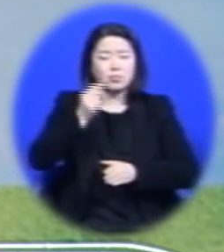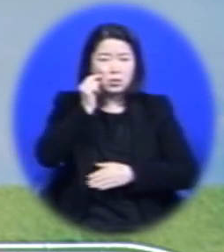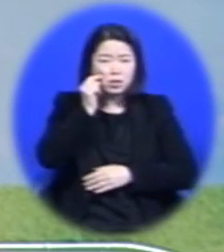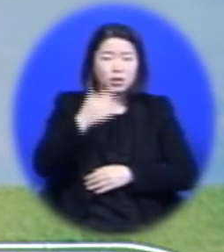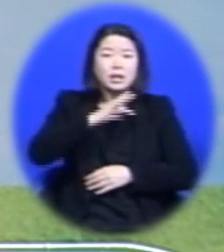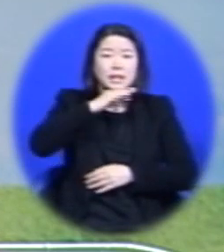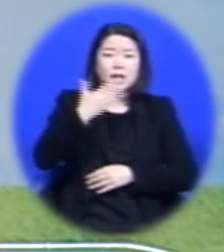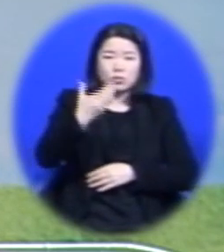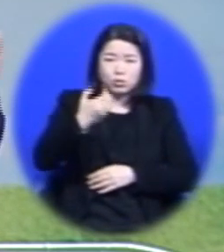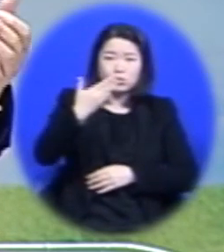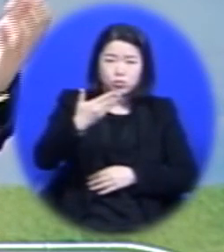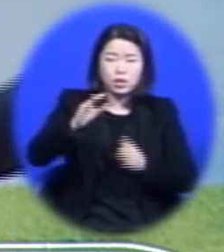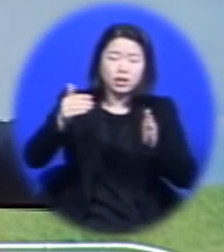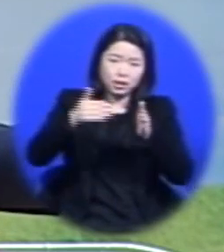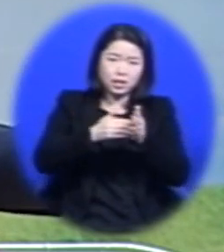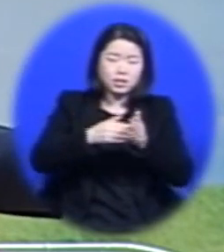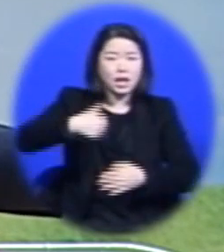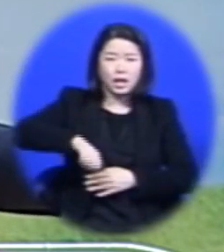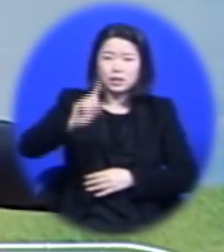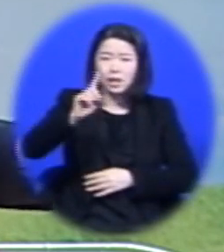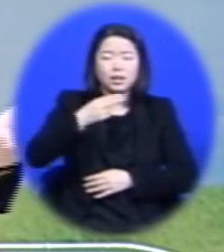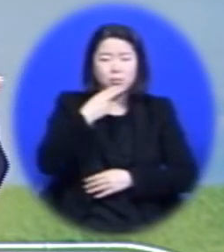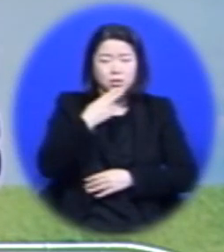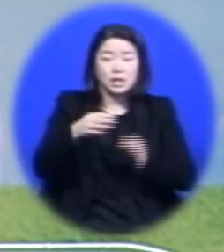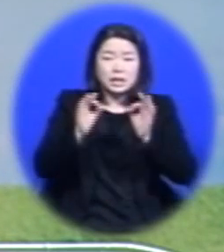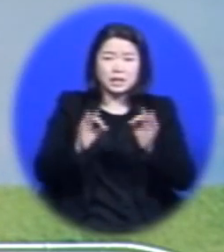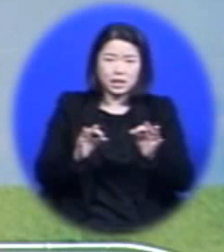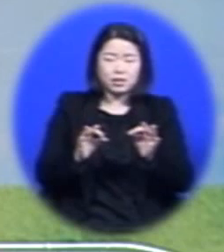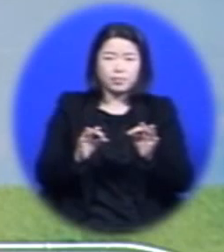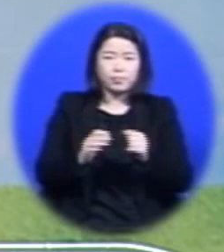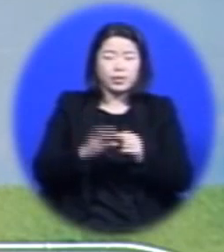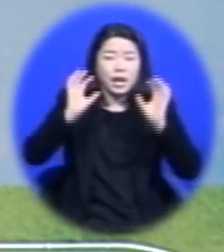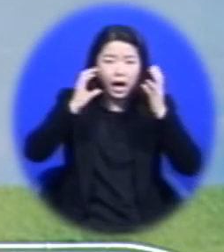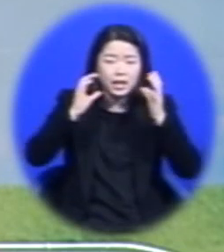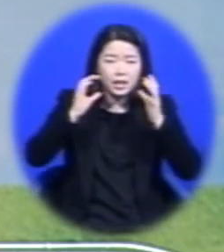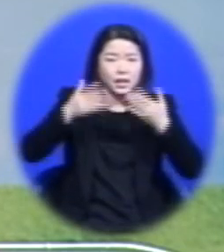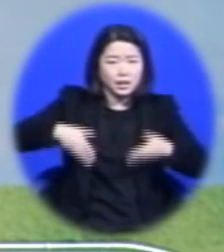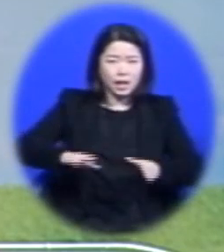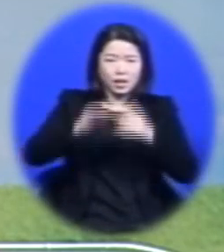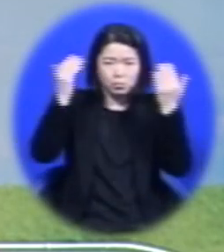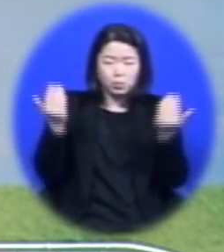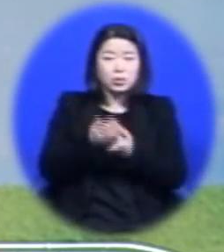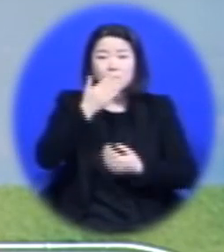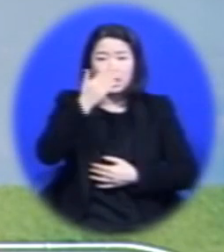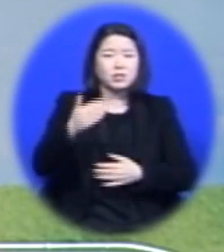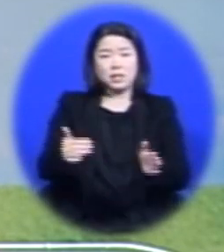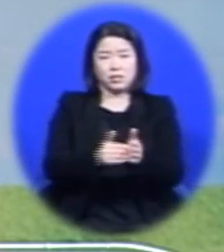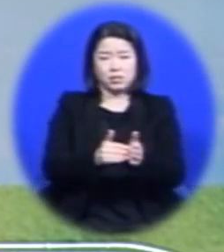99세까지 아들 하나 없어요 이제는 아이를 낳을 모든 가능성이